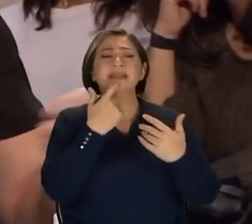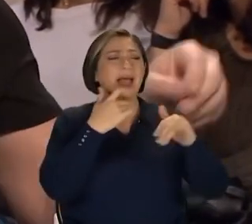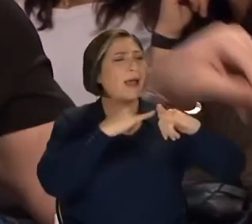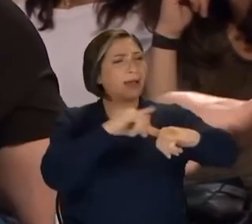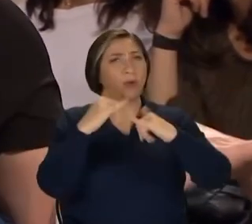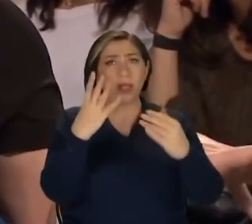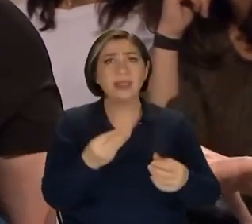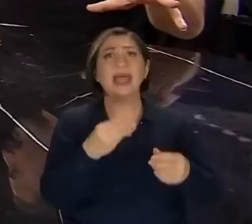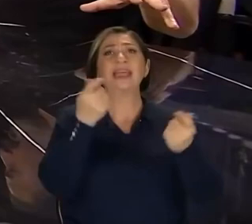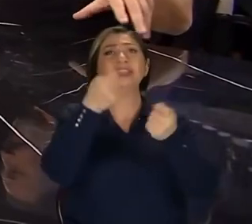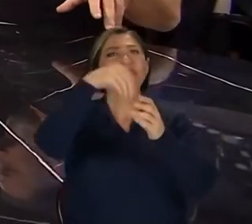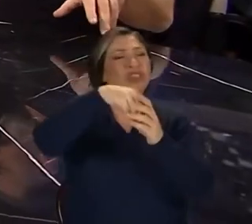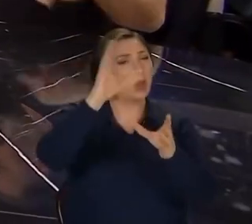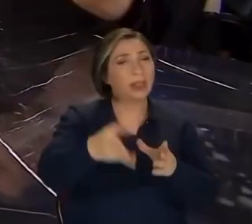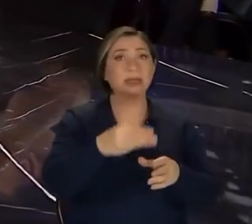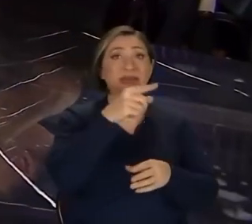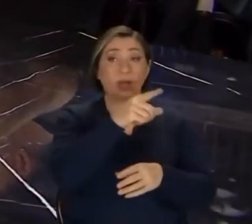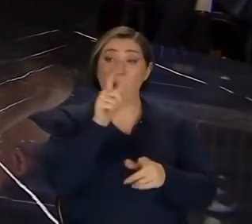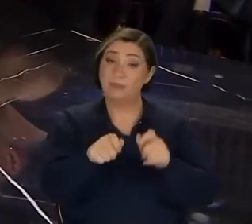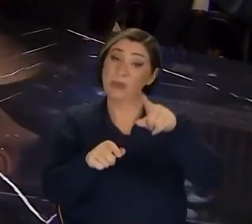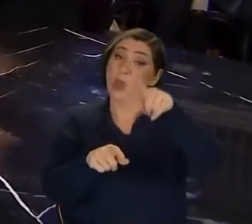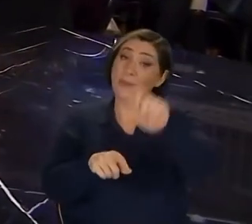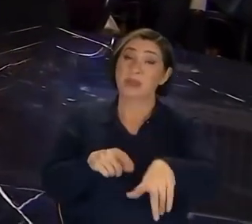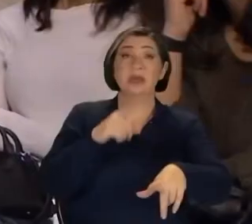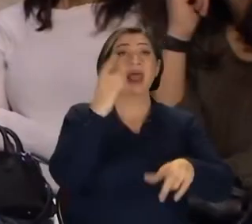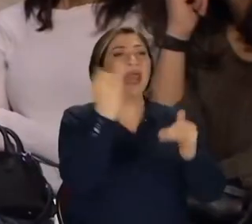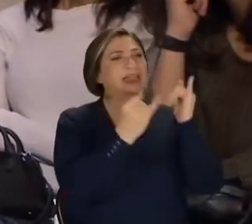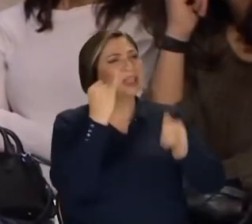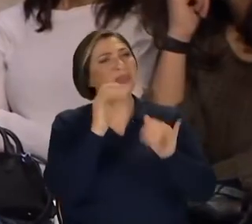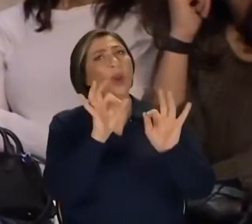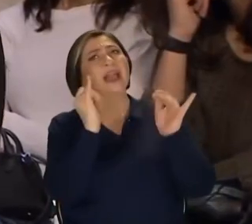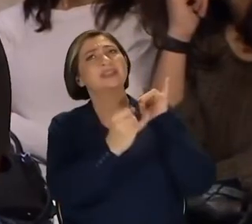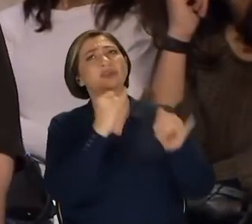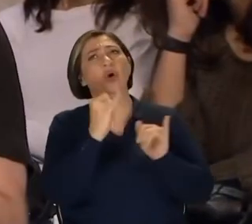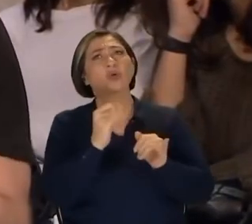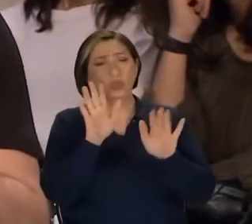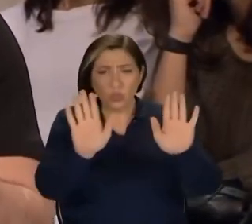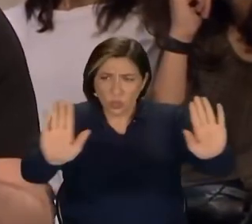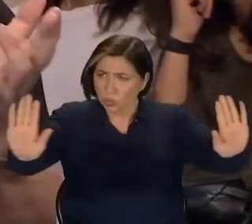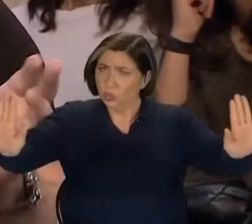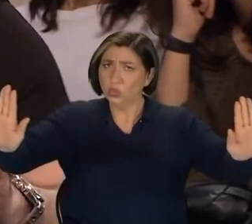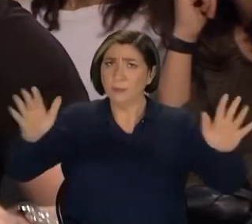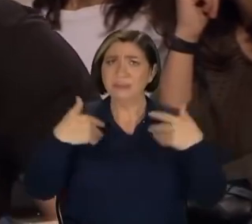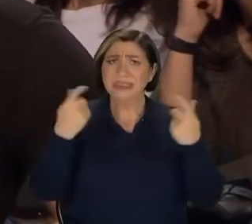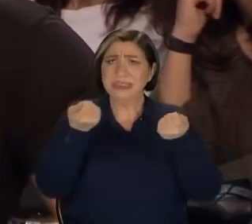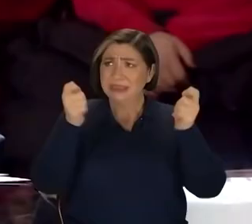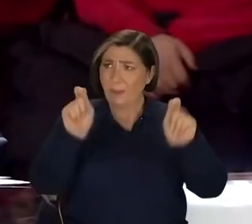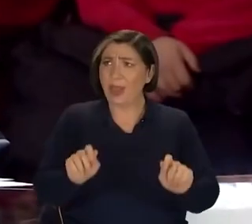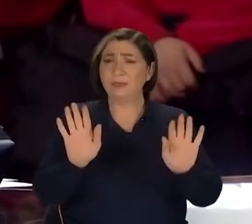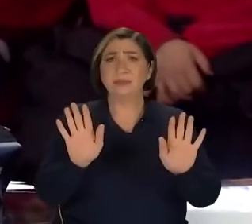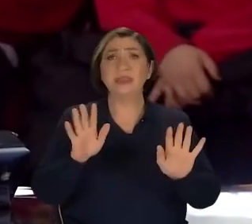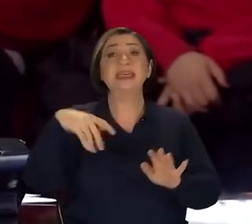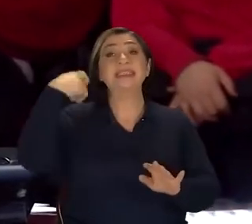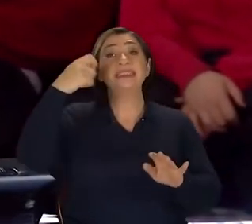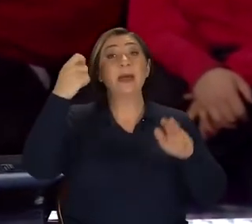Doğru. İşin içindekiler. Sen öyle yaptın, sen böyle yaptın. Eleştiren de öyle eleştiriyor. Bence böyle. Durun abi bir yani yapalım. Ama sinema konusunda